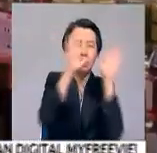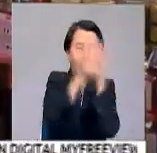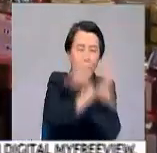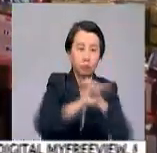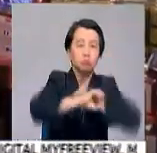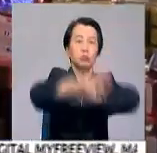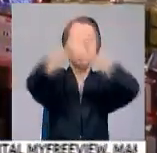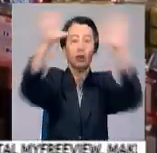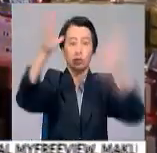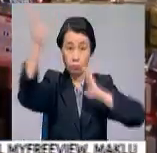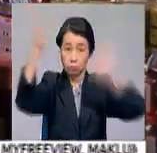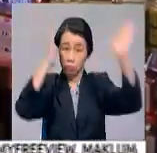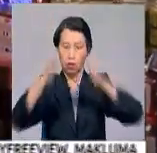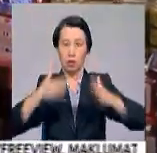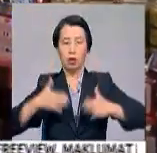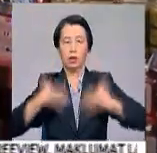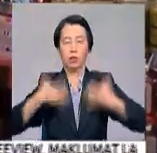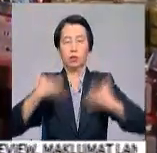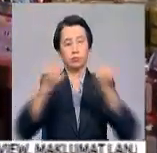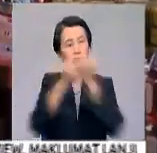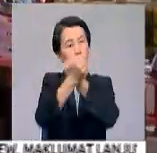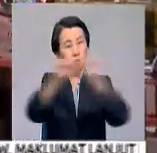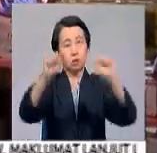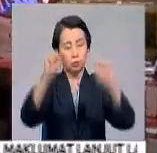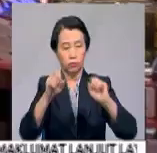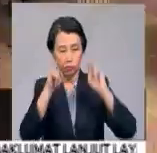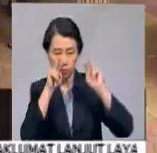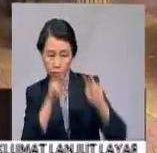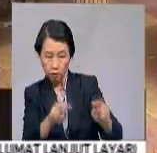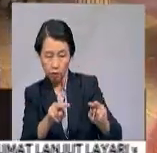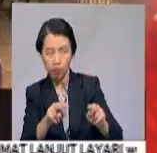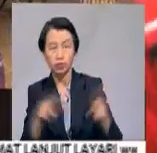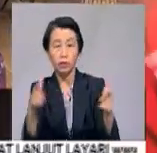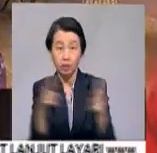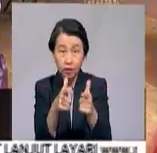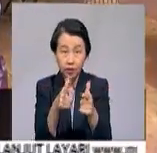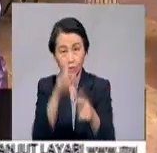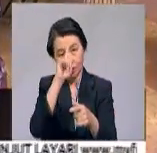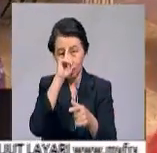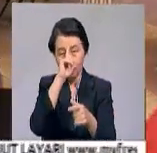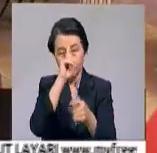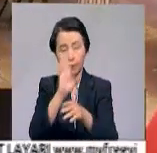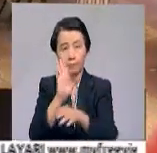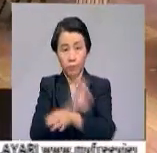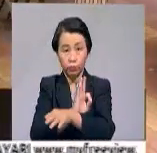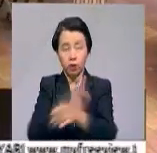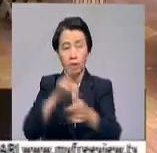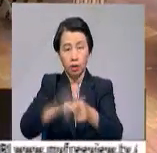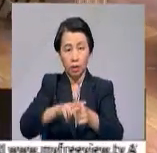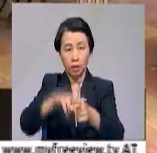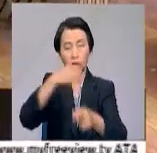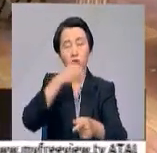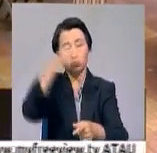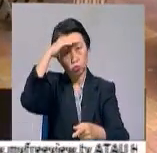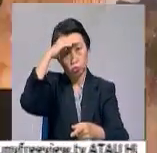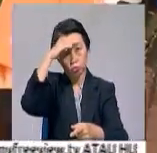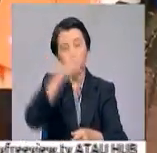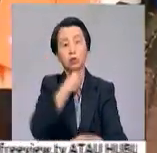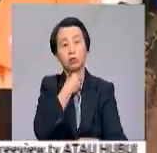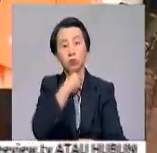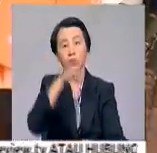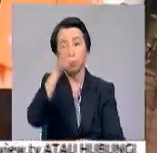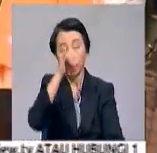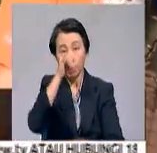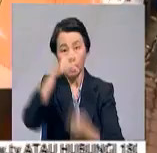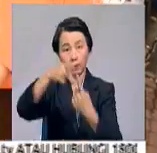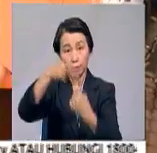Di Malaysia, kemeriahan persiapan dapat dilihat di Little India Brickfields, Kelang, Johor, Ipoh, Melaka,